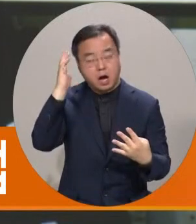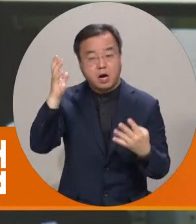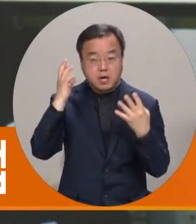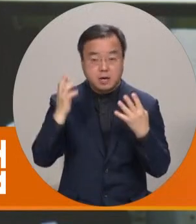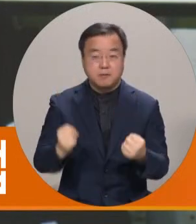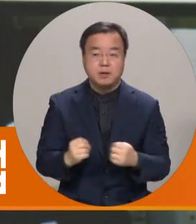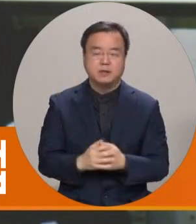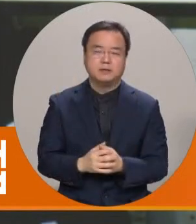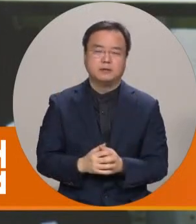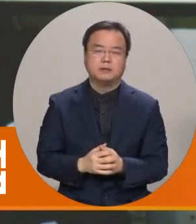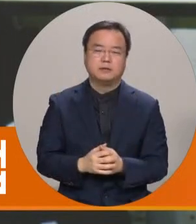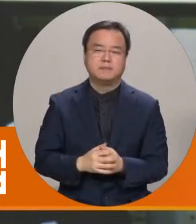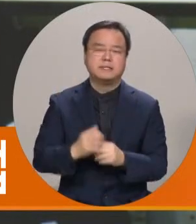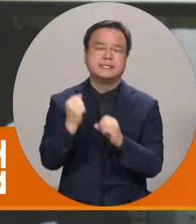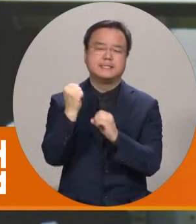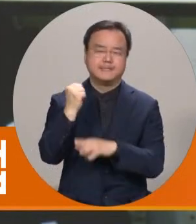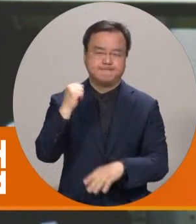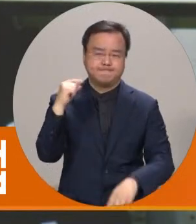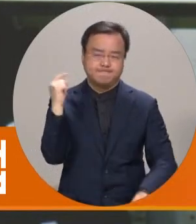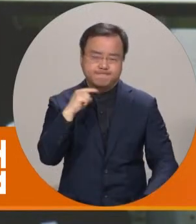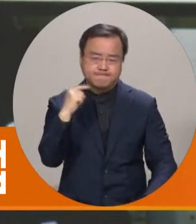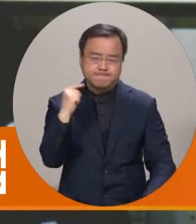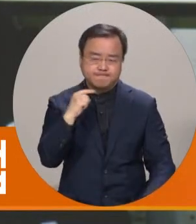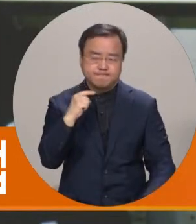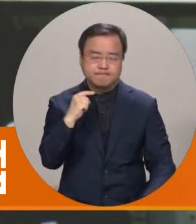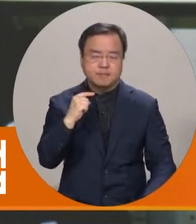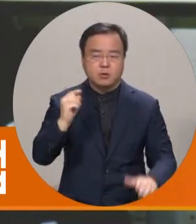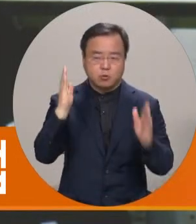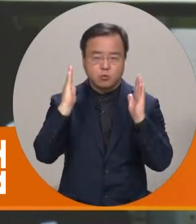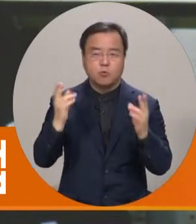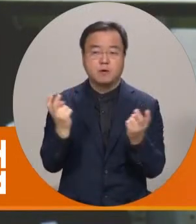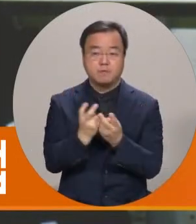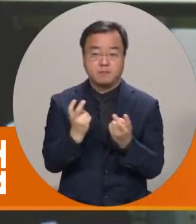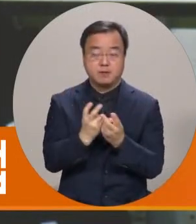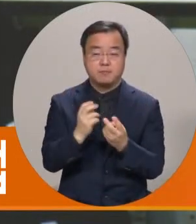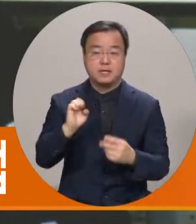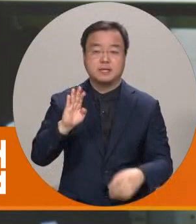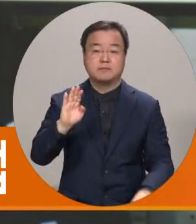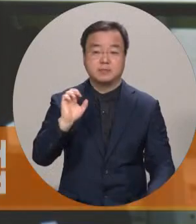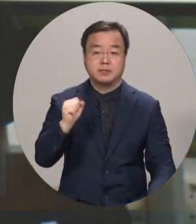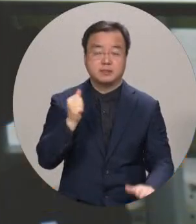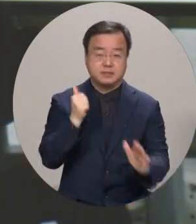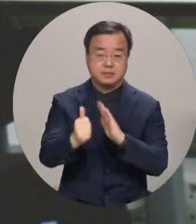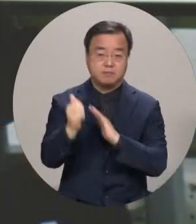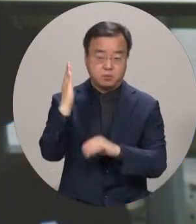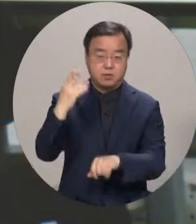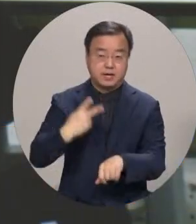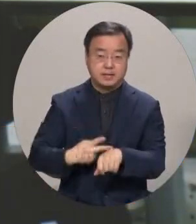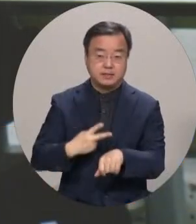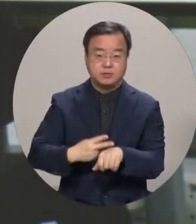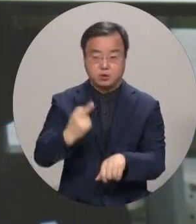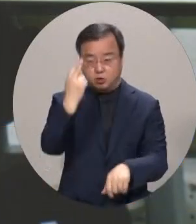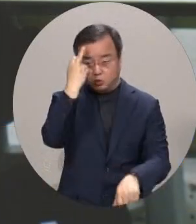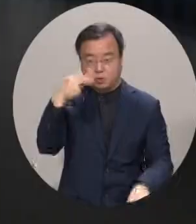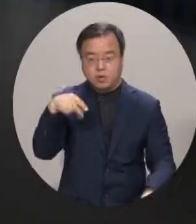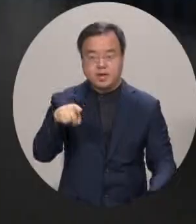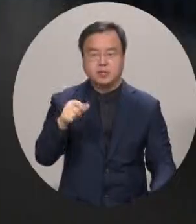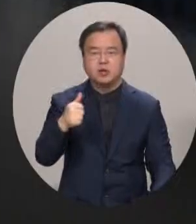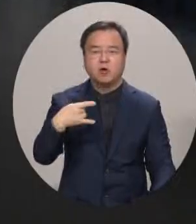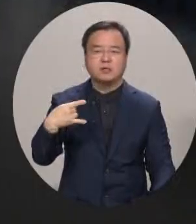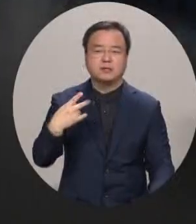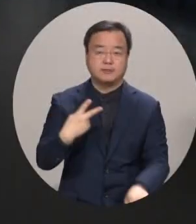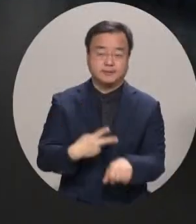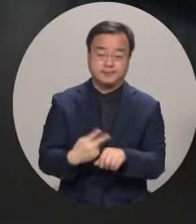않았는데요이 기본기를 탄탄하게 다지는 공부법 EBS 대표강사 최서희 선생님에게 자세히 들어보겠습니다 선생님 어서